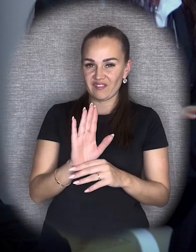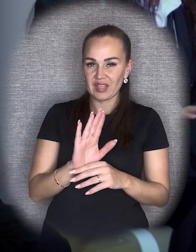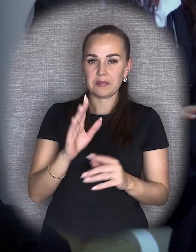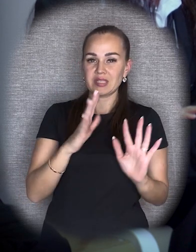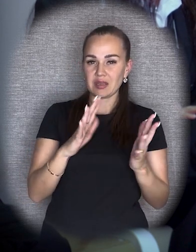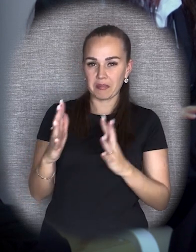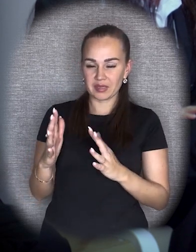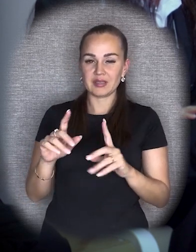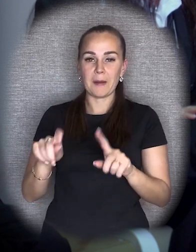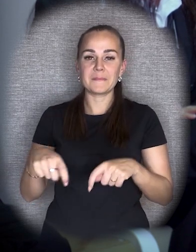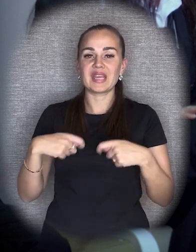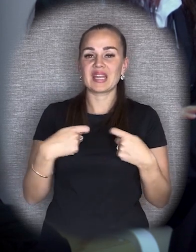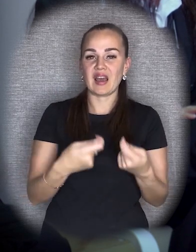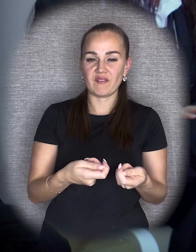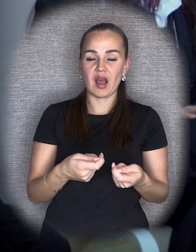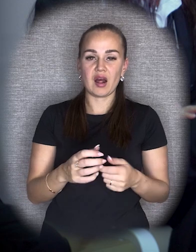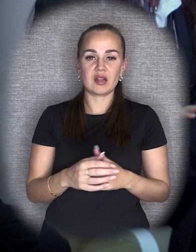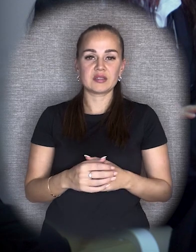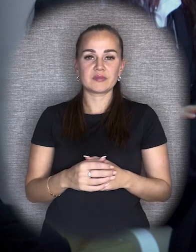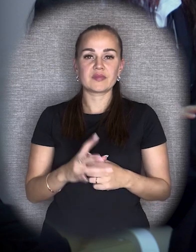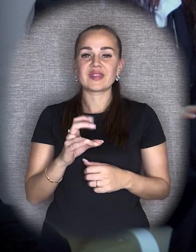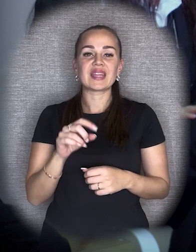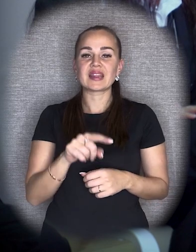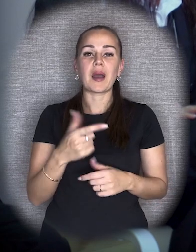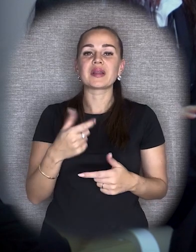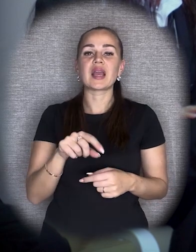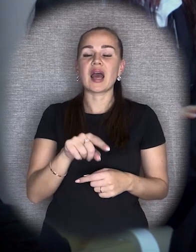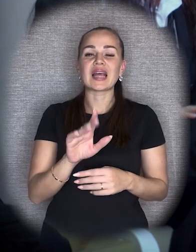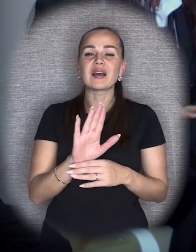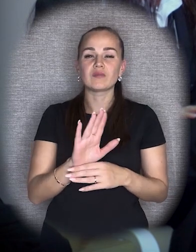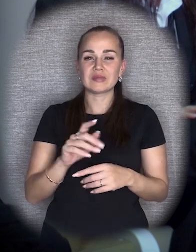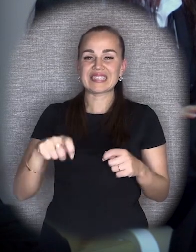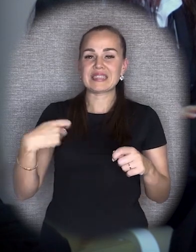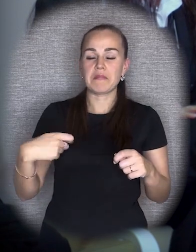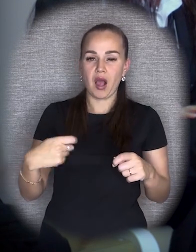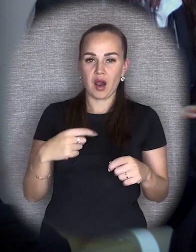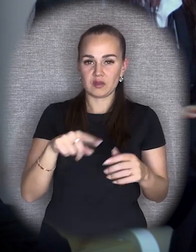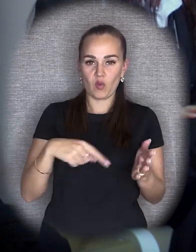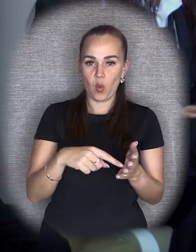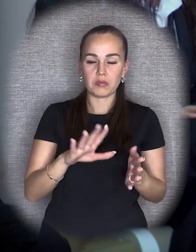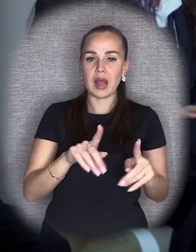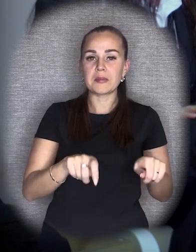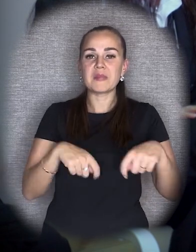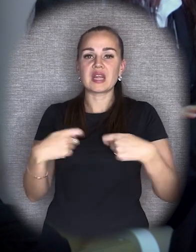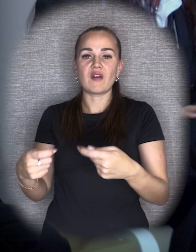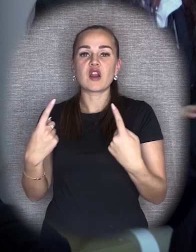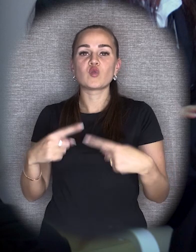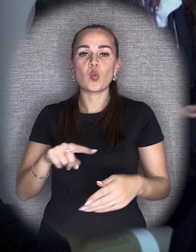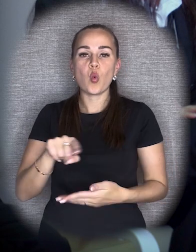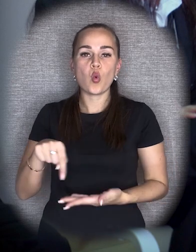событий передавалась, скажем, не там, где она снималась, не из того города, где она снималась, а совершенно в другой город. Например,